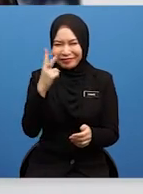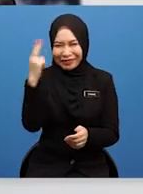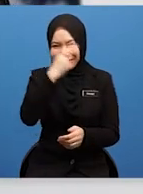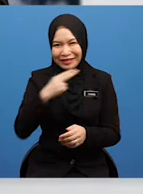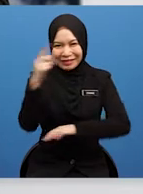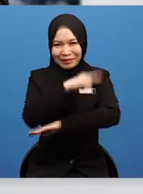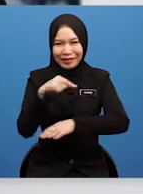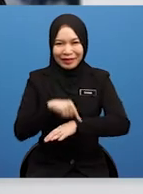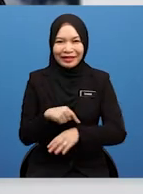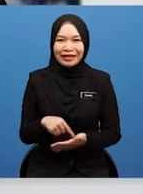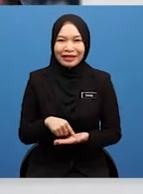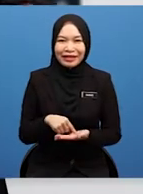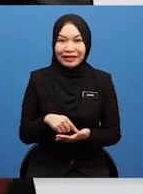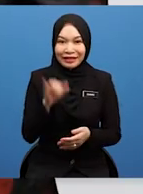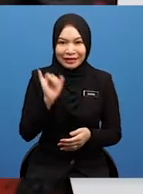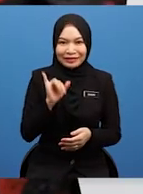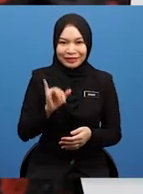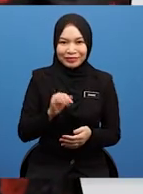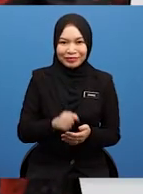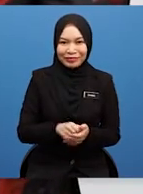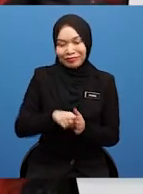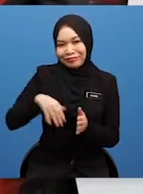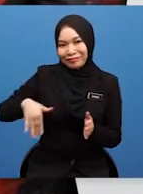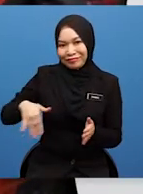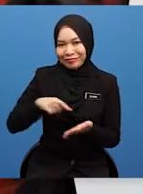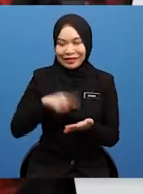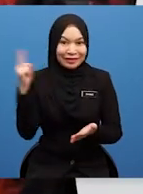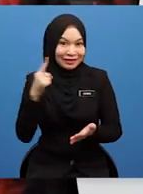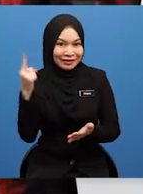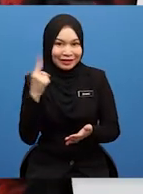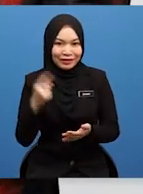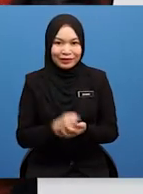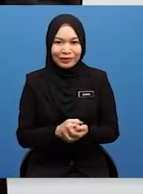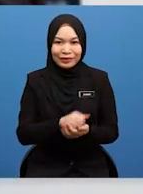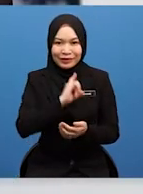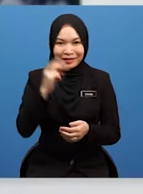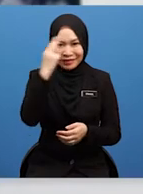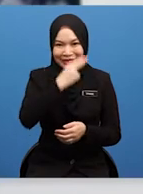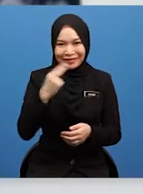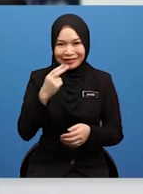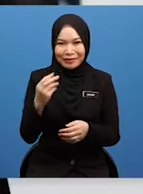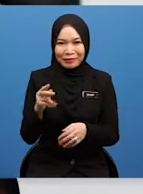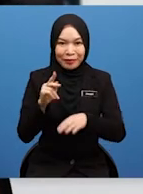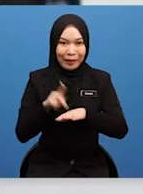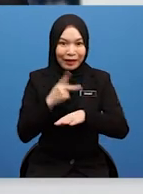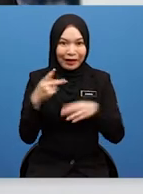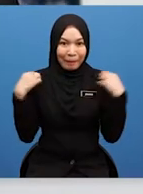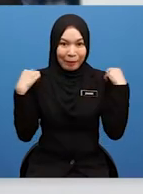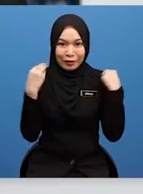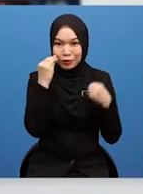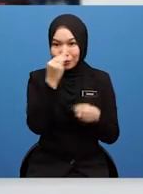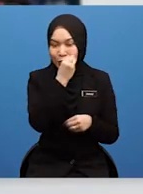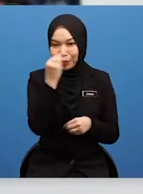seperti selalu hari ini sebelum sebelum ini poinnya bye Oke baik pelajar-pelajar